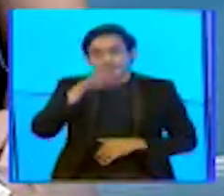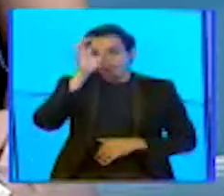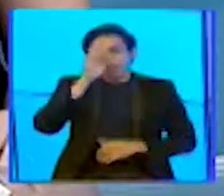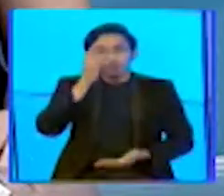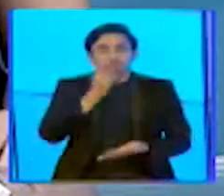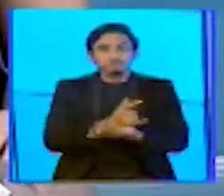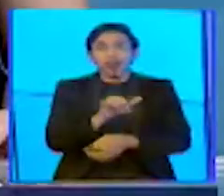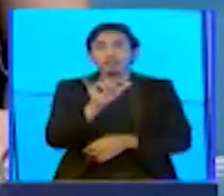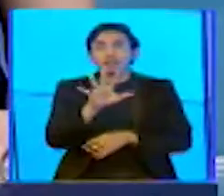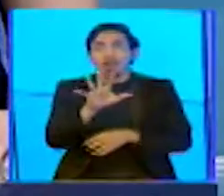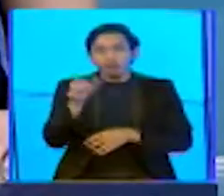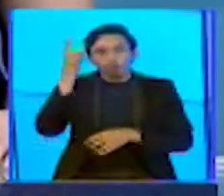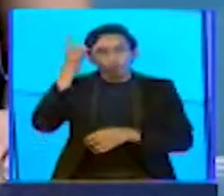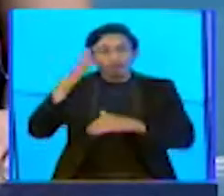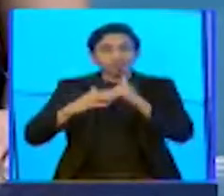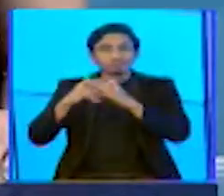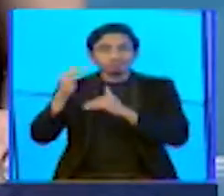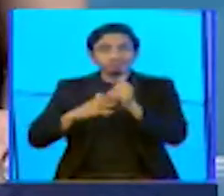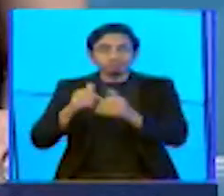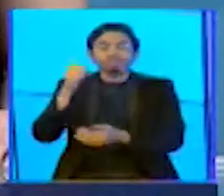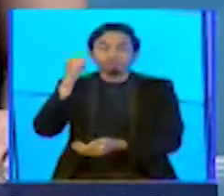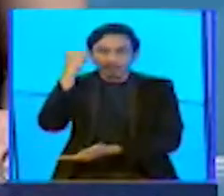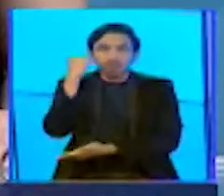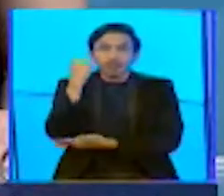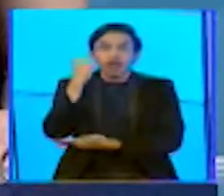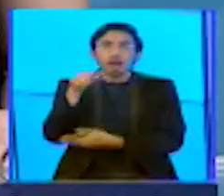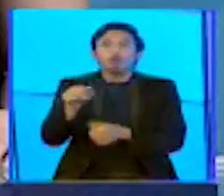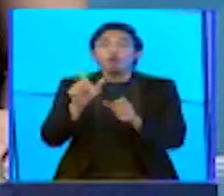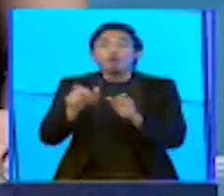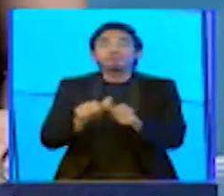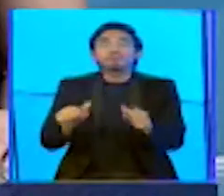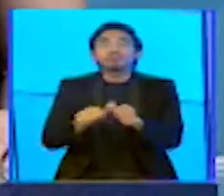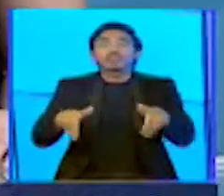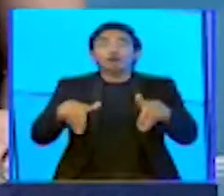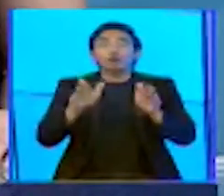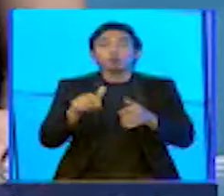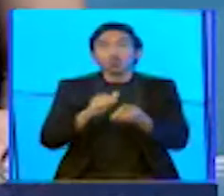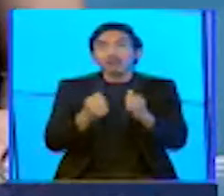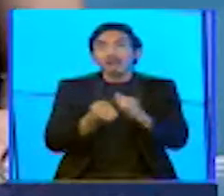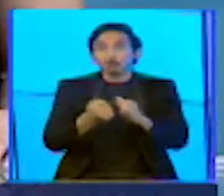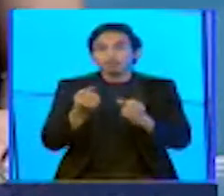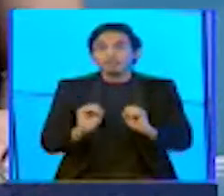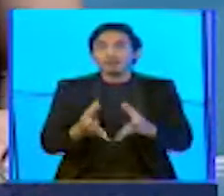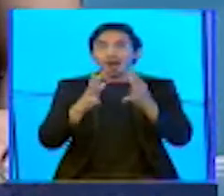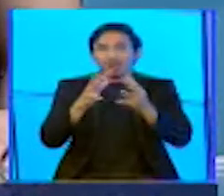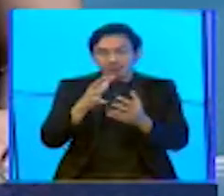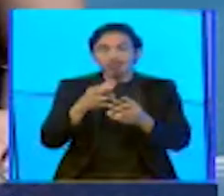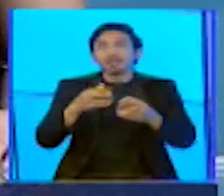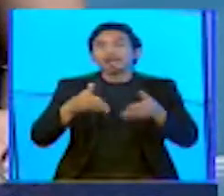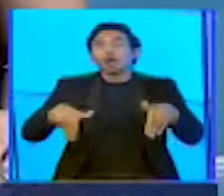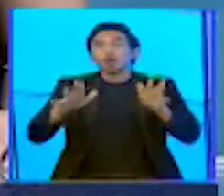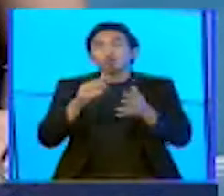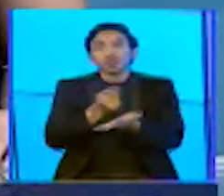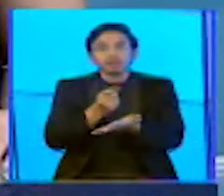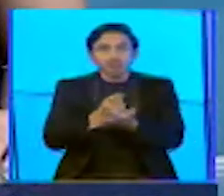Pemirsa, polisi menetapkan 5 tukang bangunan hingga pimpinan pembersihan gedung sebagai tersangka kasus kebakaran di gedung Kejaksaan Agung.